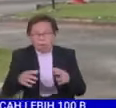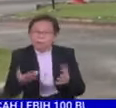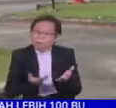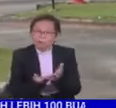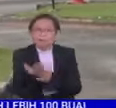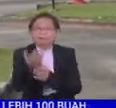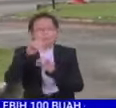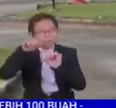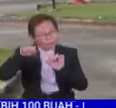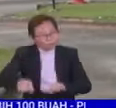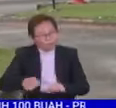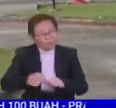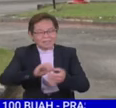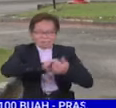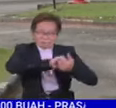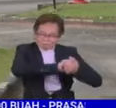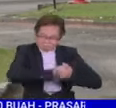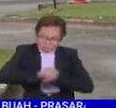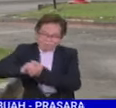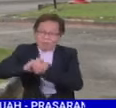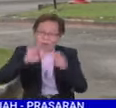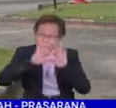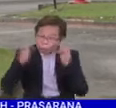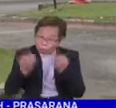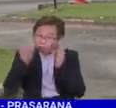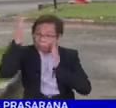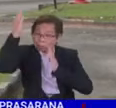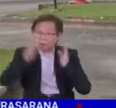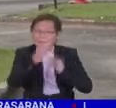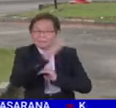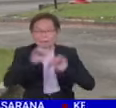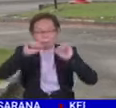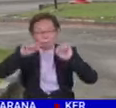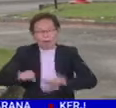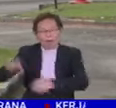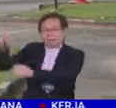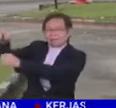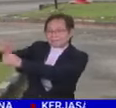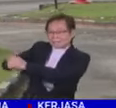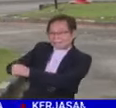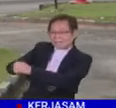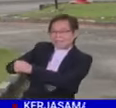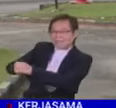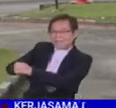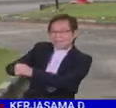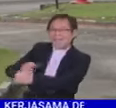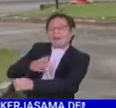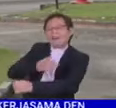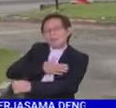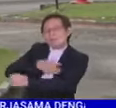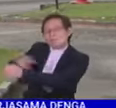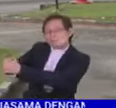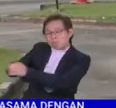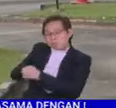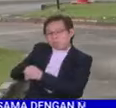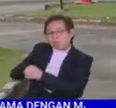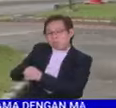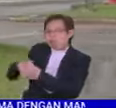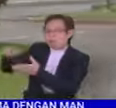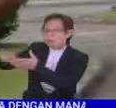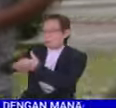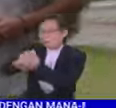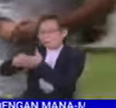langsung dapat mengeratkan lagi hubungan keluarga Malaysia selain dapat menarik hati pengundi. Fahmi Zaidi,